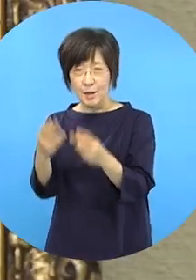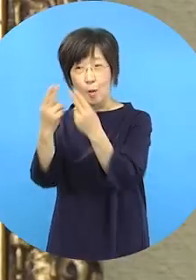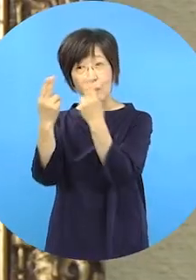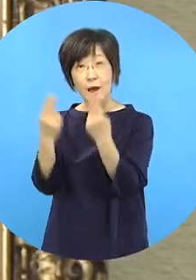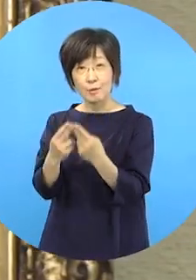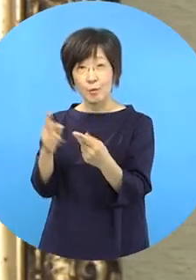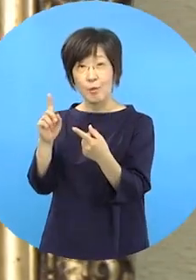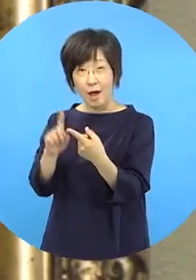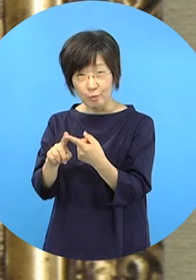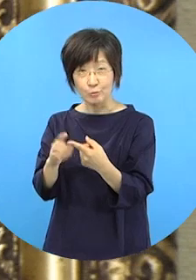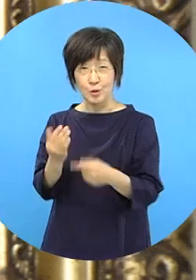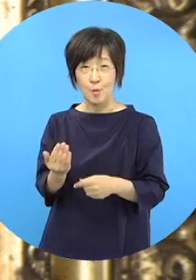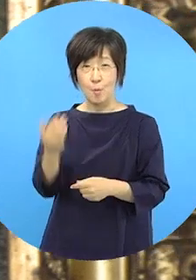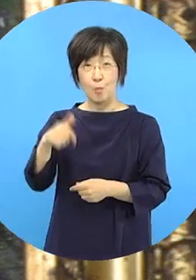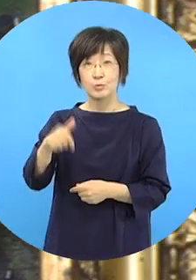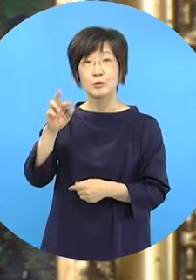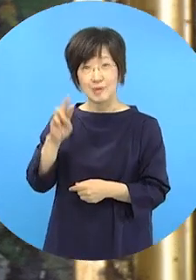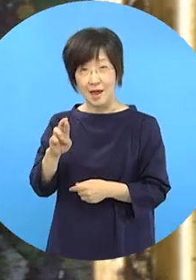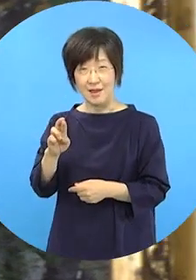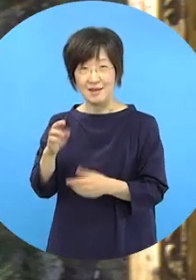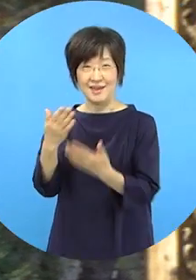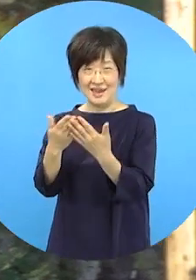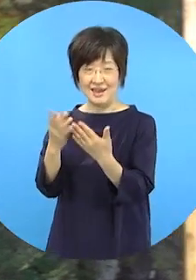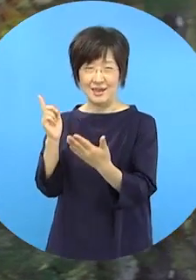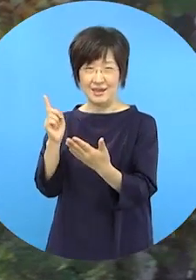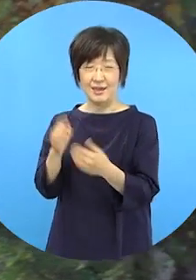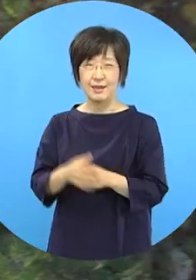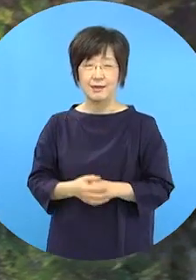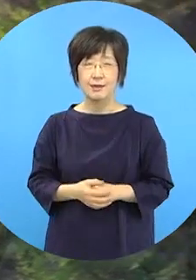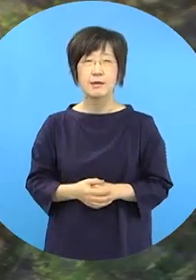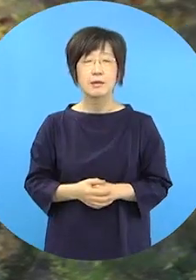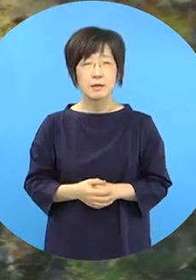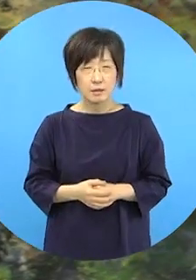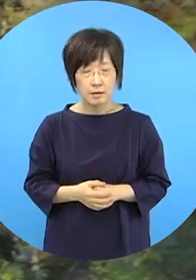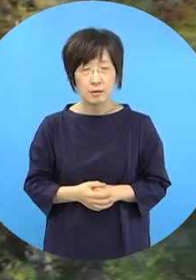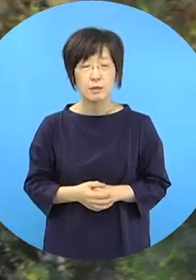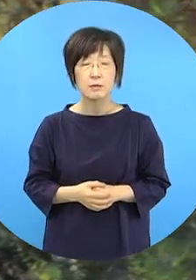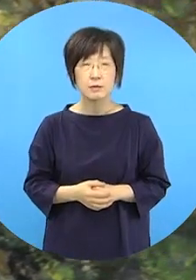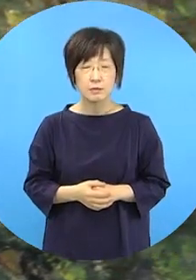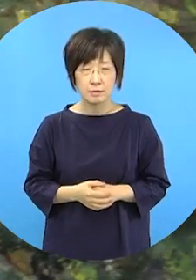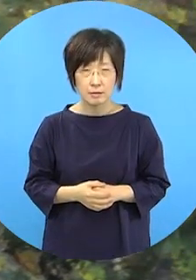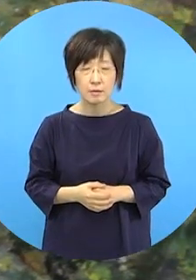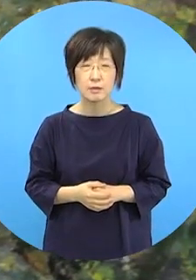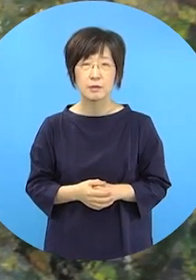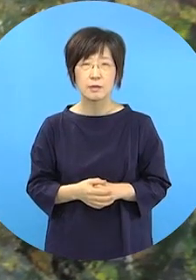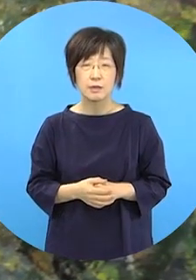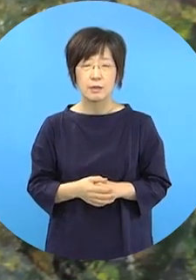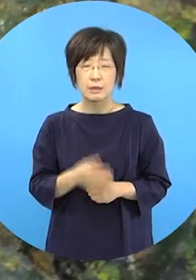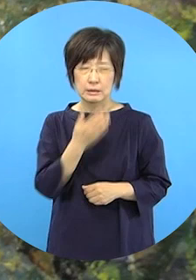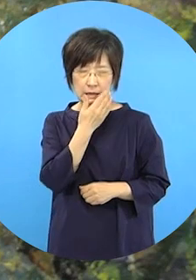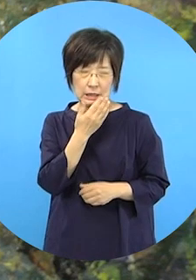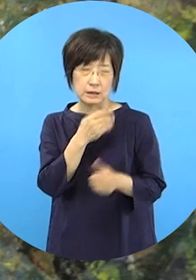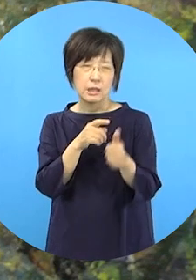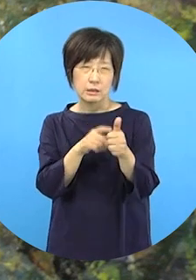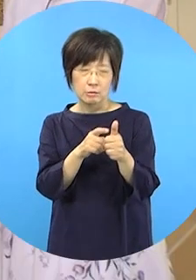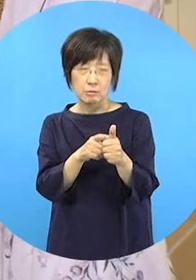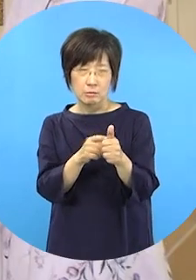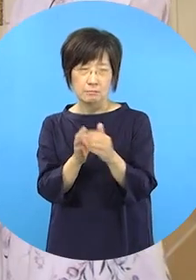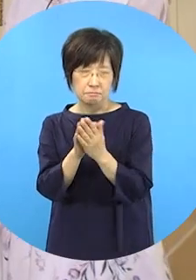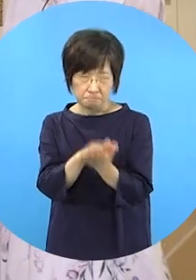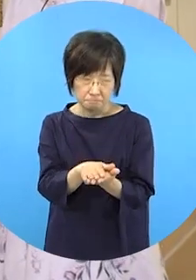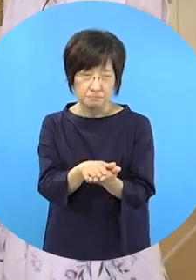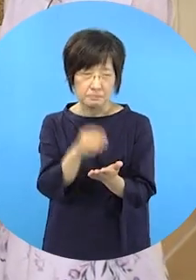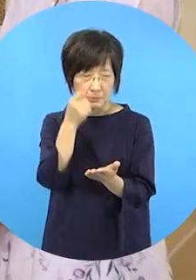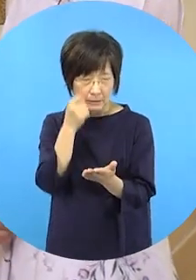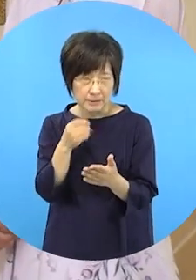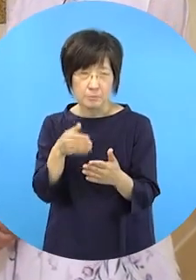木、ポプラの木の風景ですね。 すごくね、繊細な絵のようにも見えますが、大切な人の死を乗り越えて生